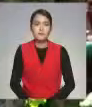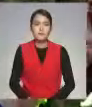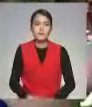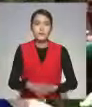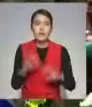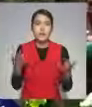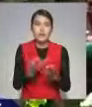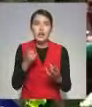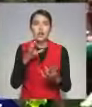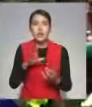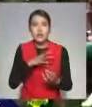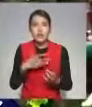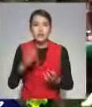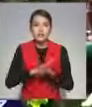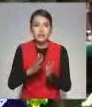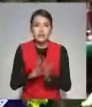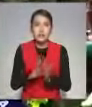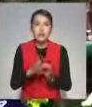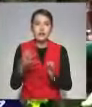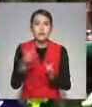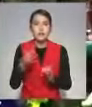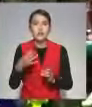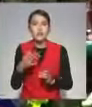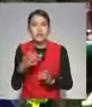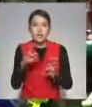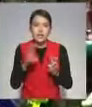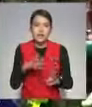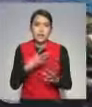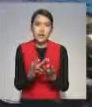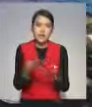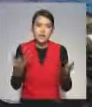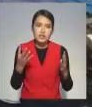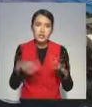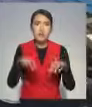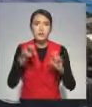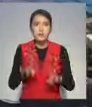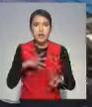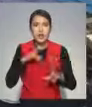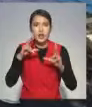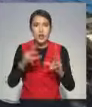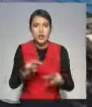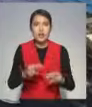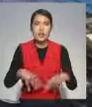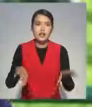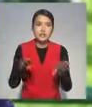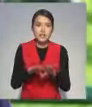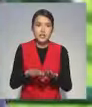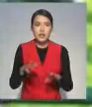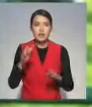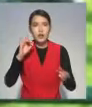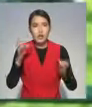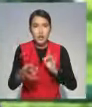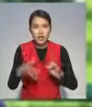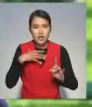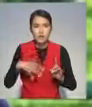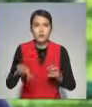свой счет выложила здесь асфальт, флага не было, флаг лично купила, заборы загородила. Просто от души. Вытрезвитель стоит, отремонтированный. Всех